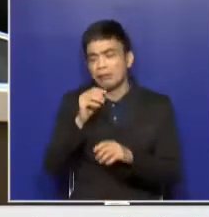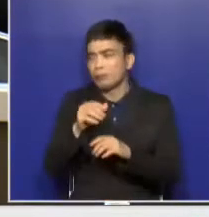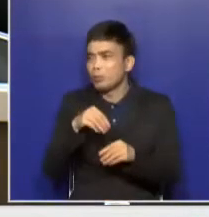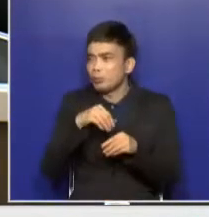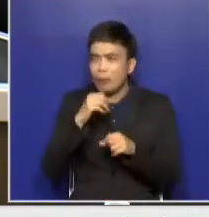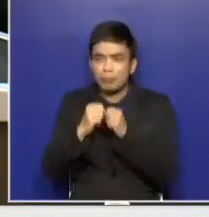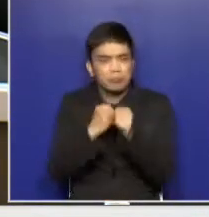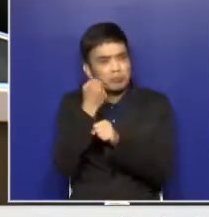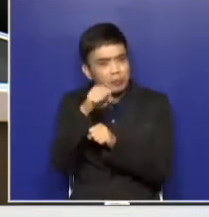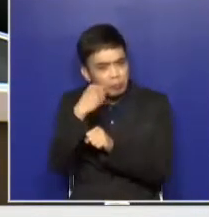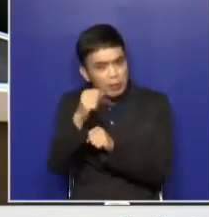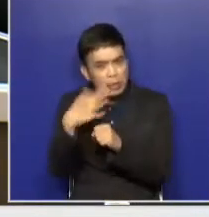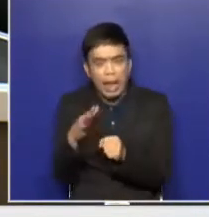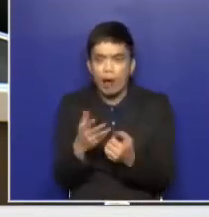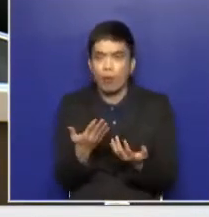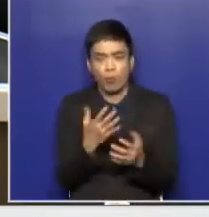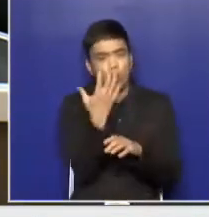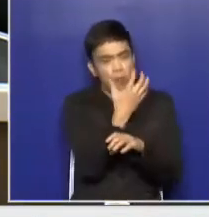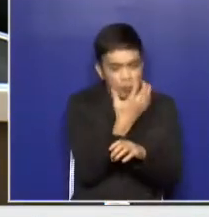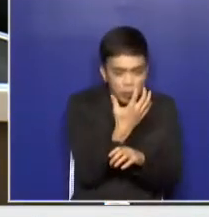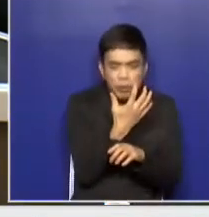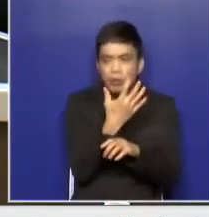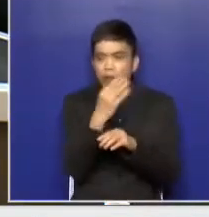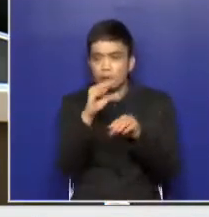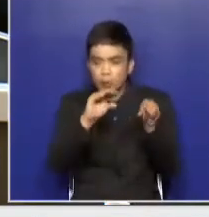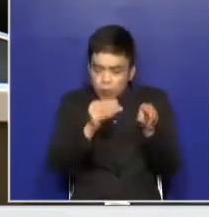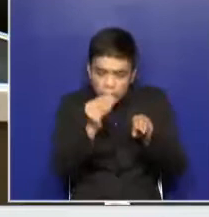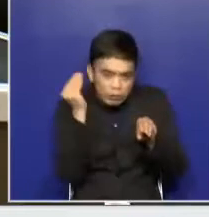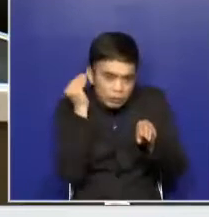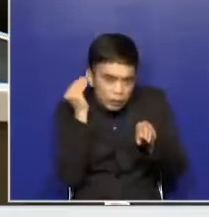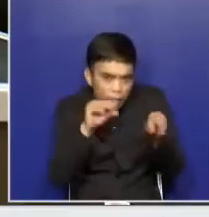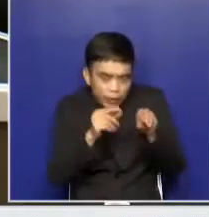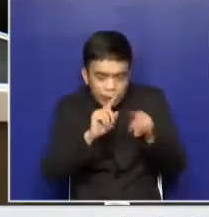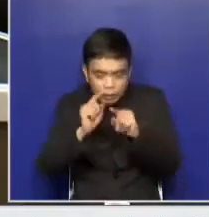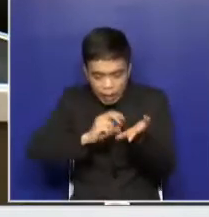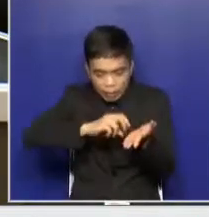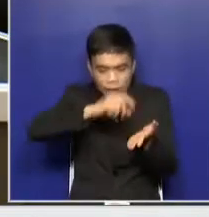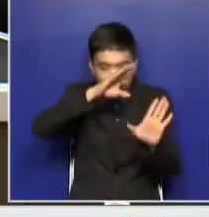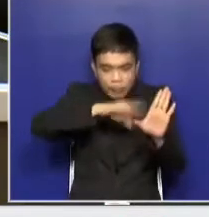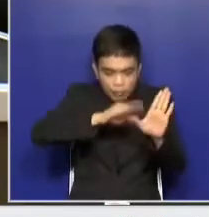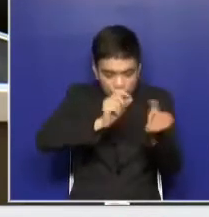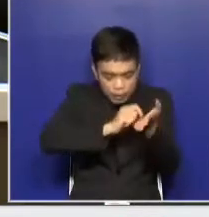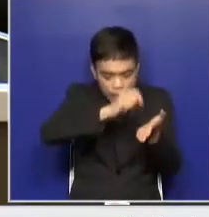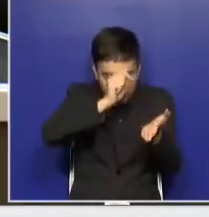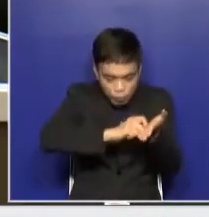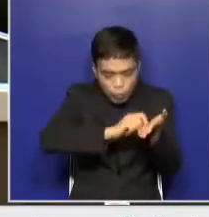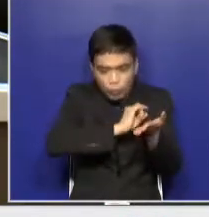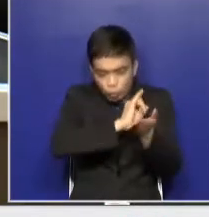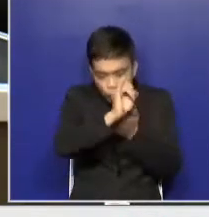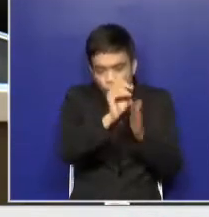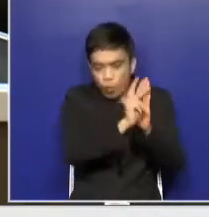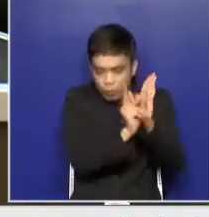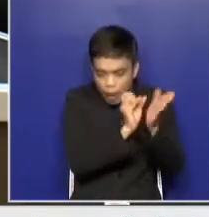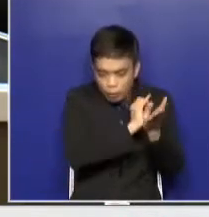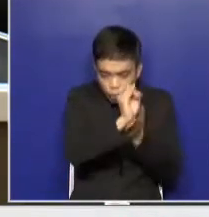ยได้ใบอนุญาตเลยทั้งที่เขาประกอบธุรกิจนะครับจดทะเบียนถูกต้องจดนิติบุคคลถูกต้องเสียภาษีถูกต้